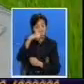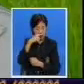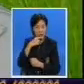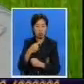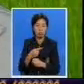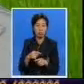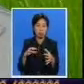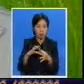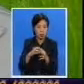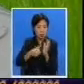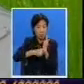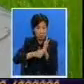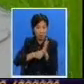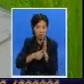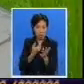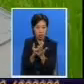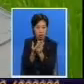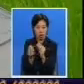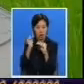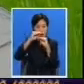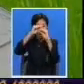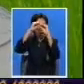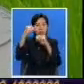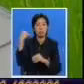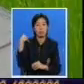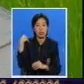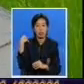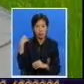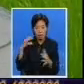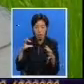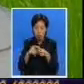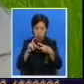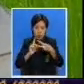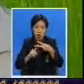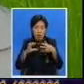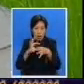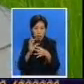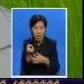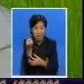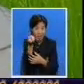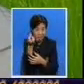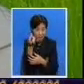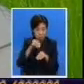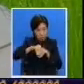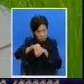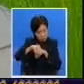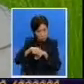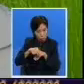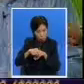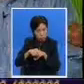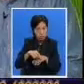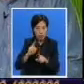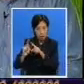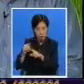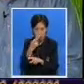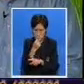การรับจำนำเนี่ยมันสูงขึ้นสูงขึ้นสองเนี่ยผมก็ห่วงเรื่องพันธุ์ข้าวนะนี่ก็เป็นข้อร้องเรียนอีกข้อหนึ่งนะครับว่าข้าวไม่ถึง